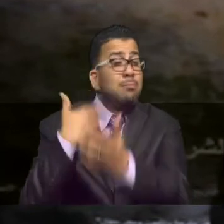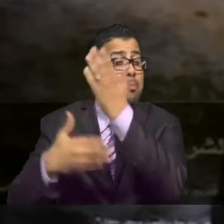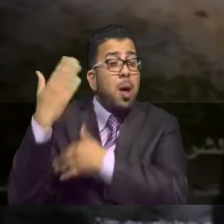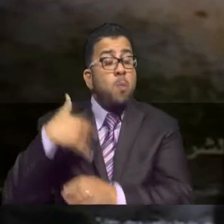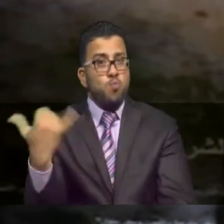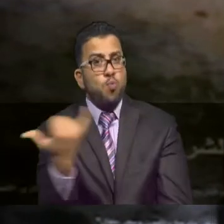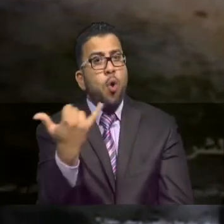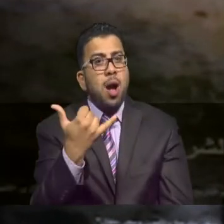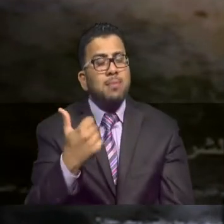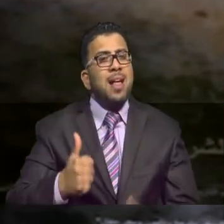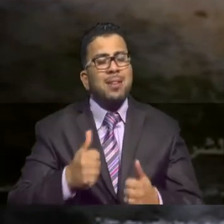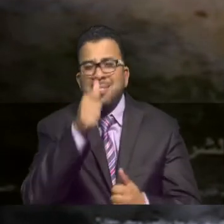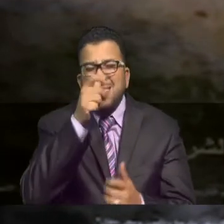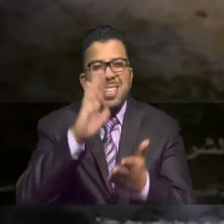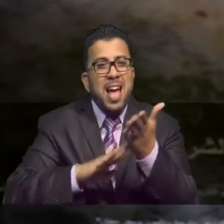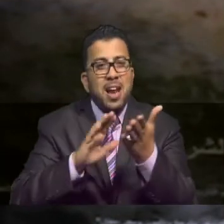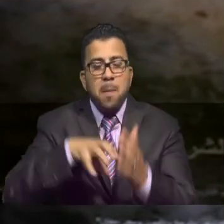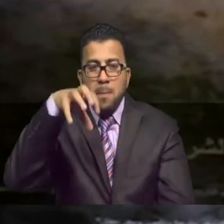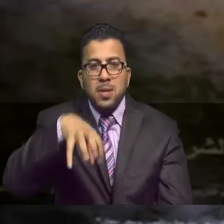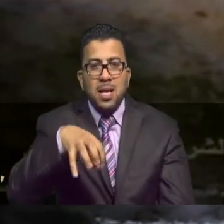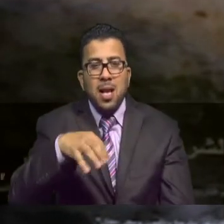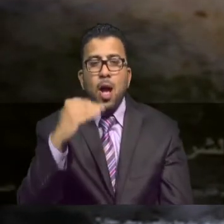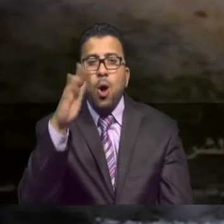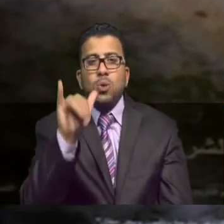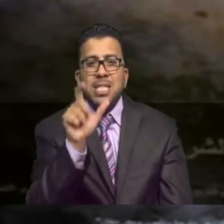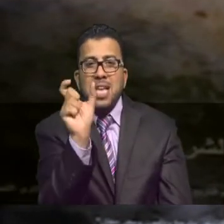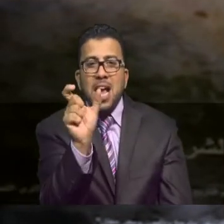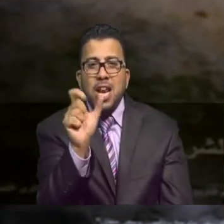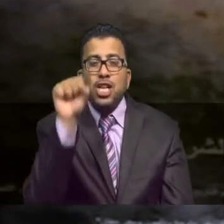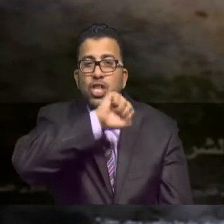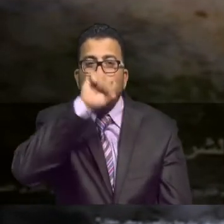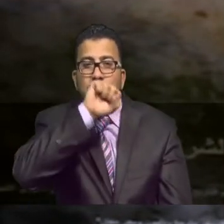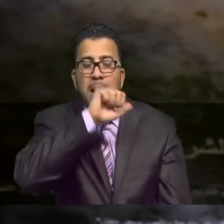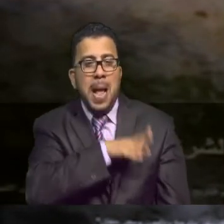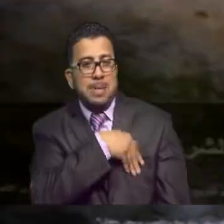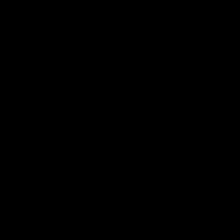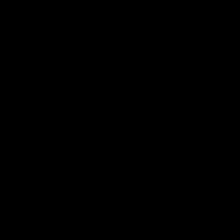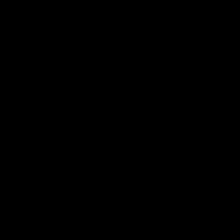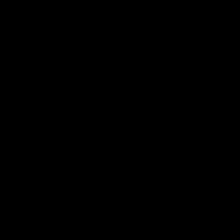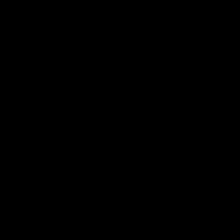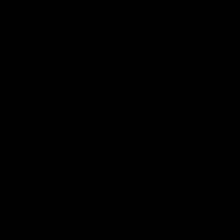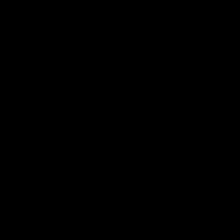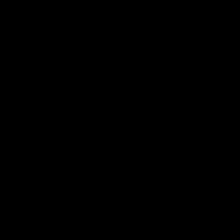شديدة الأهمية في تاريخ هذه المنطقة. حسين المنصور لتلفزيون الشارقة مدريد.